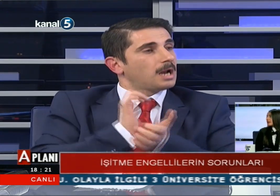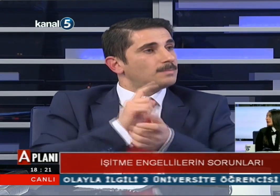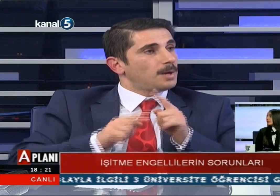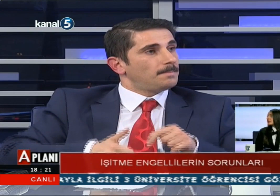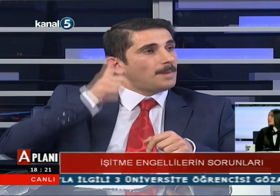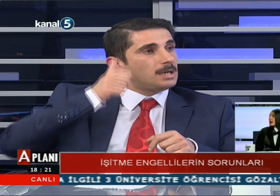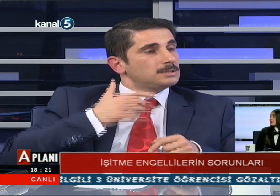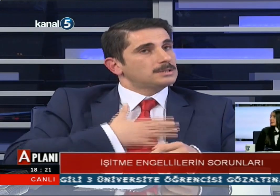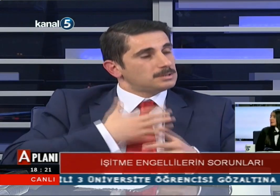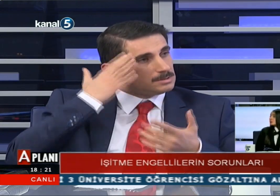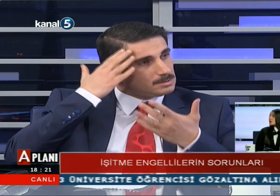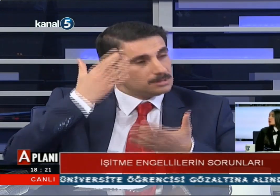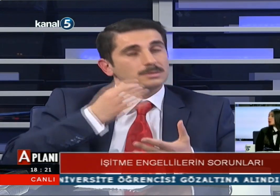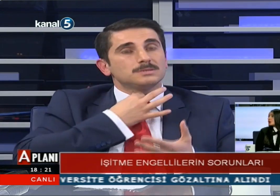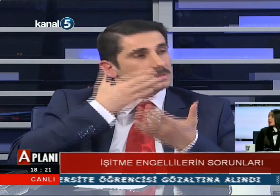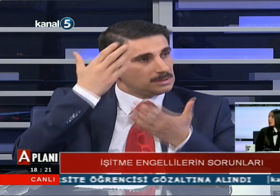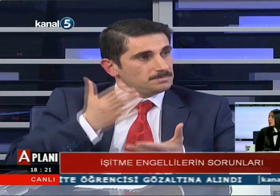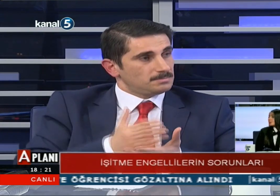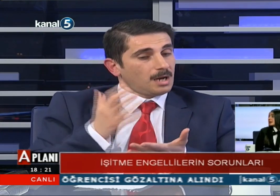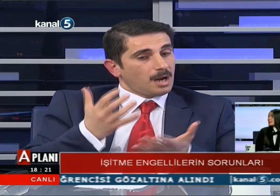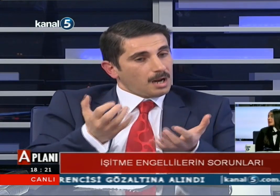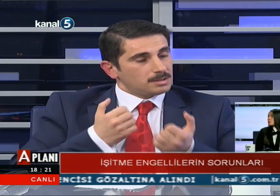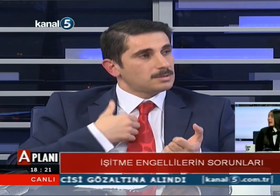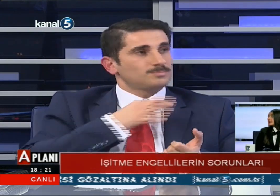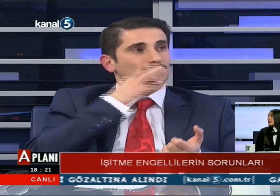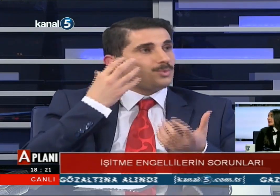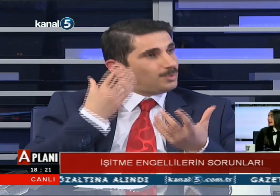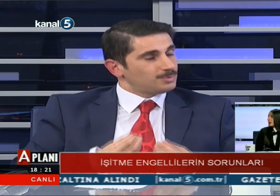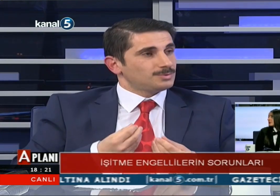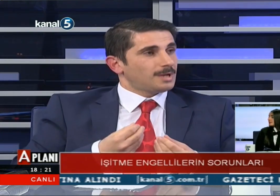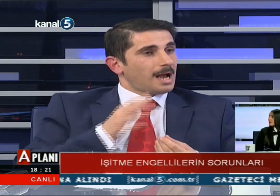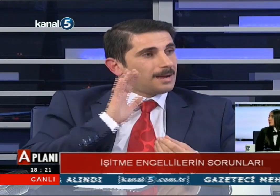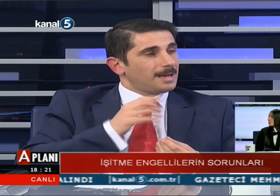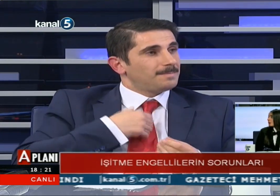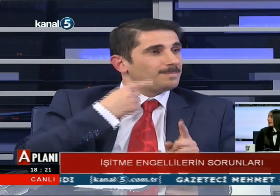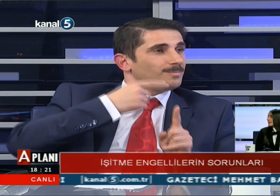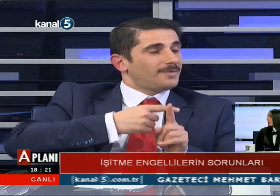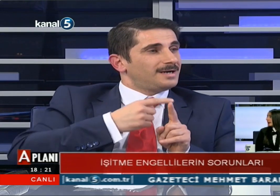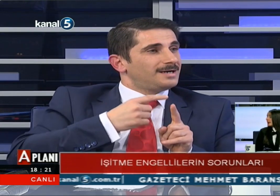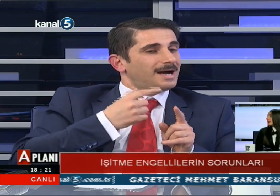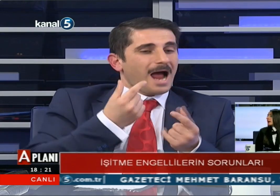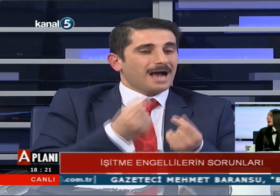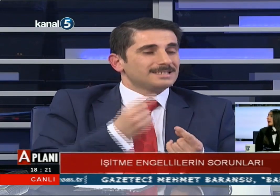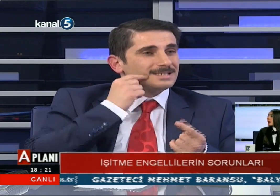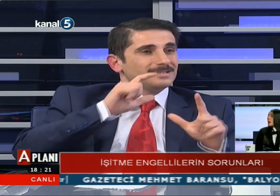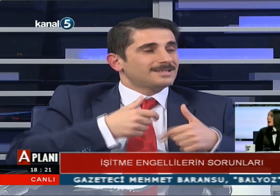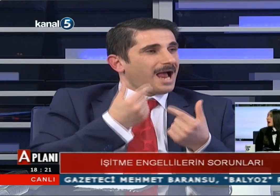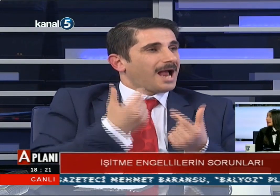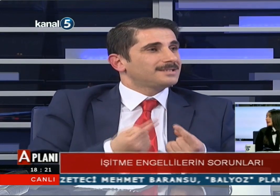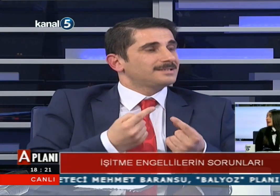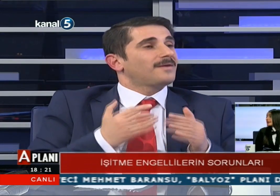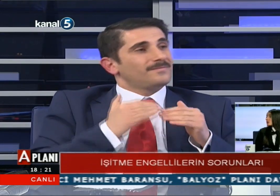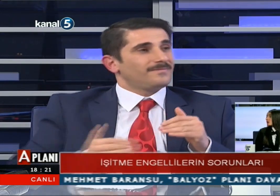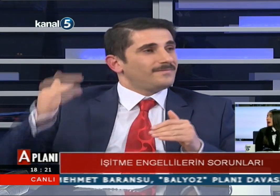girdiler, alımlar yapıldı. Bunlar için çok teşekkür ediyoruz. Bakanımıza buradan selamlarımı iletiyorum diyor Veysel Bey. Ama